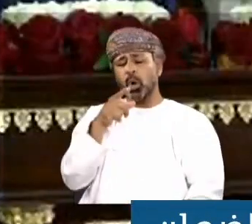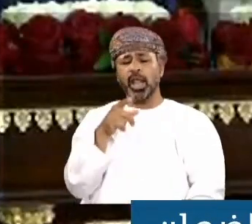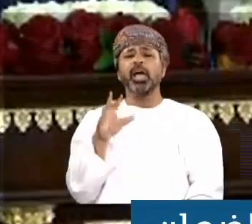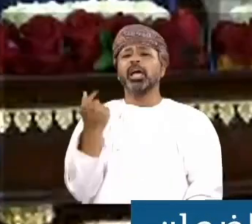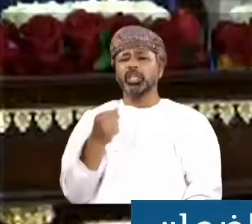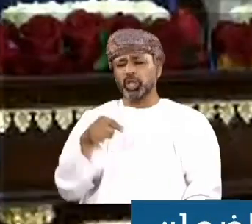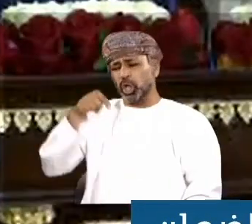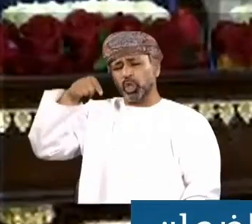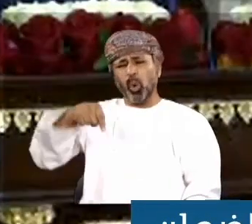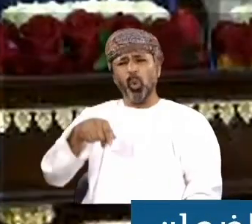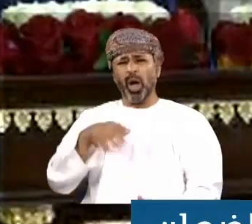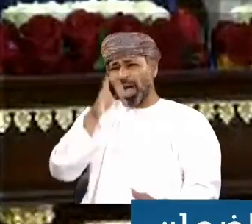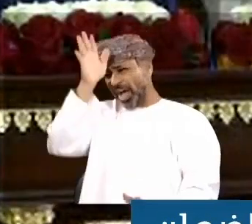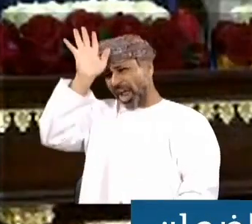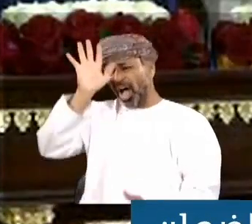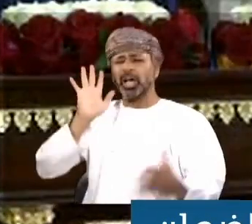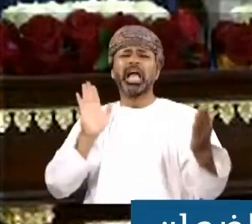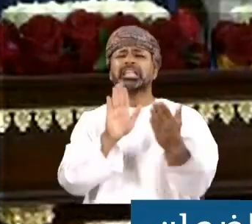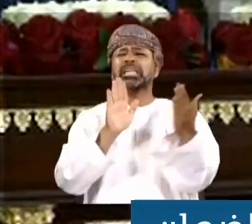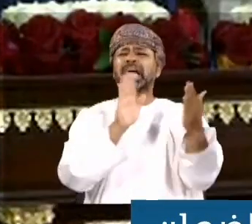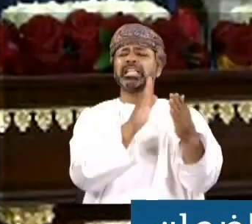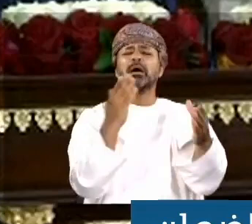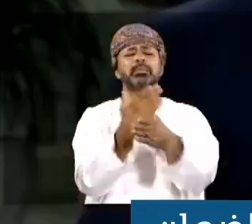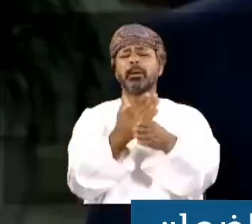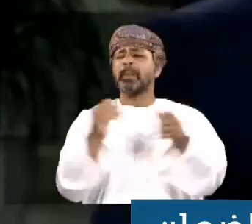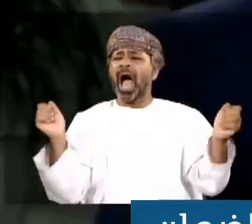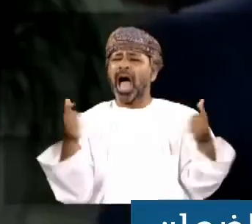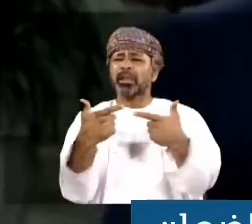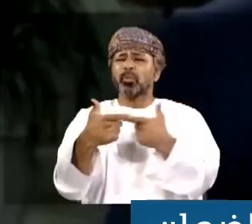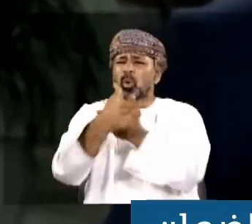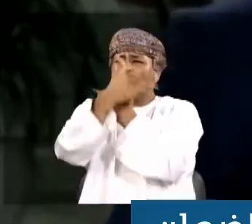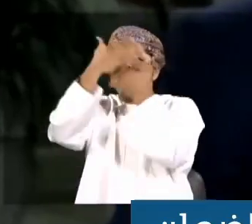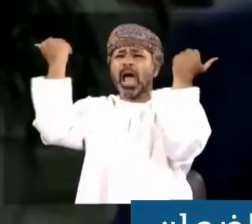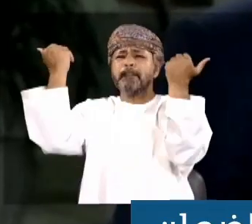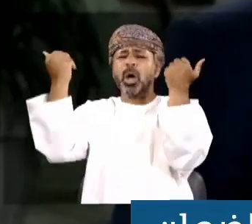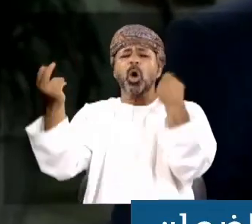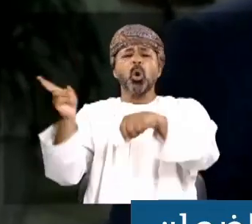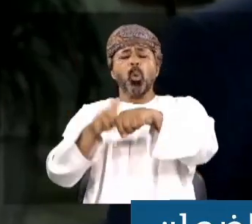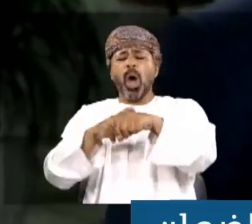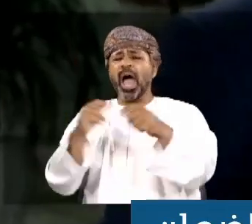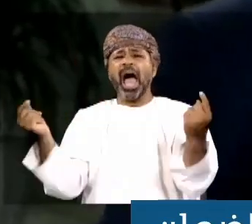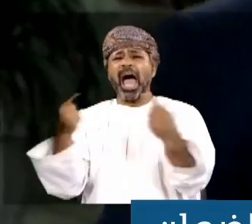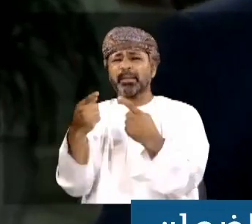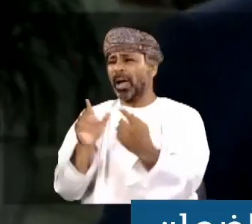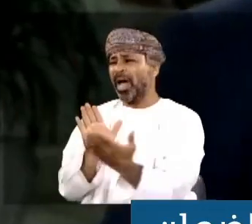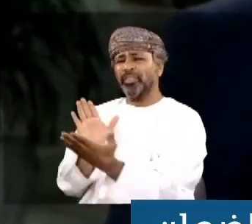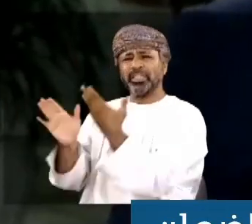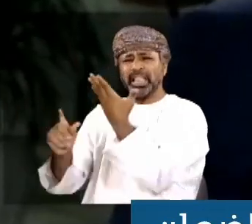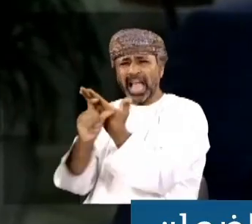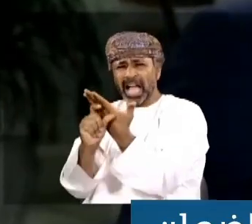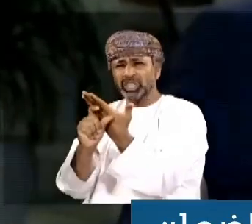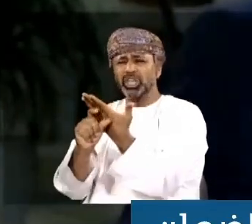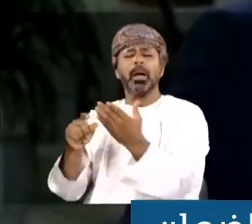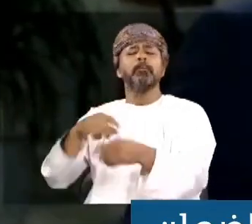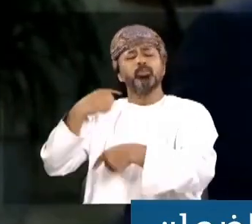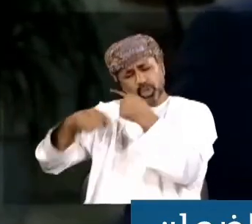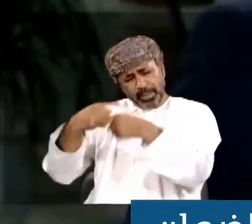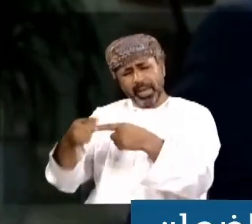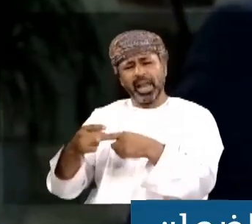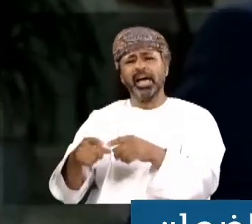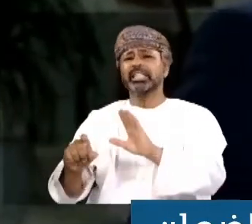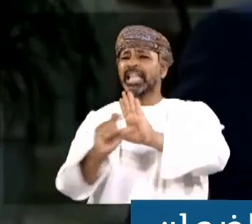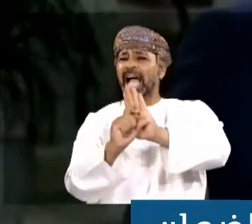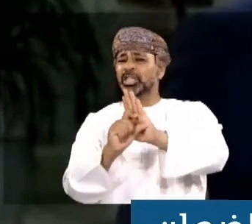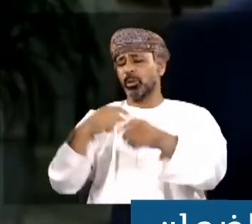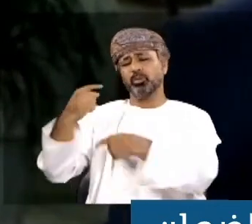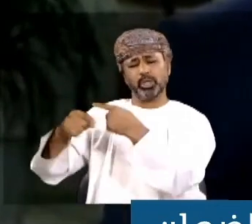بمرحلة تحديات بسبب الحرب والإرهاب، لافتا إلى أن الحرب ضد داعش لم تنتهي وما زالت مستمرة،